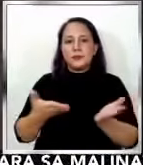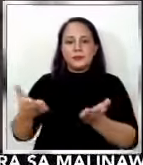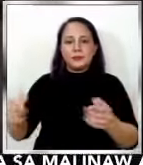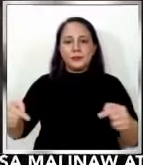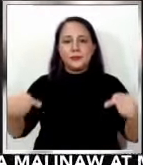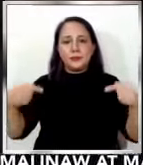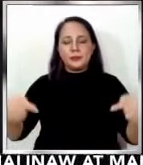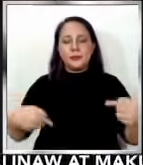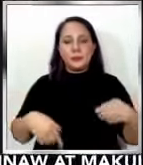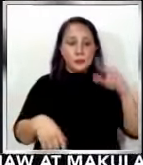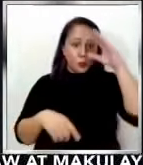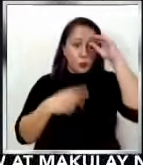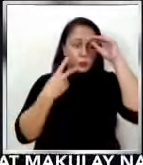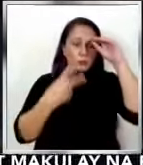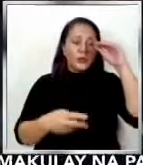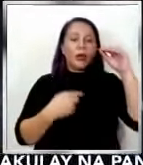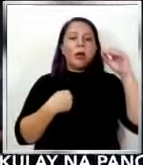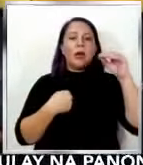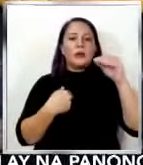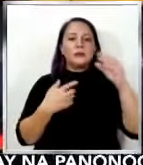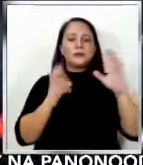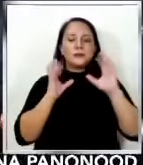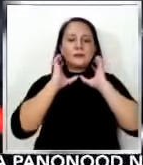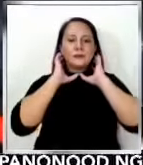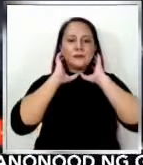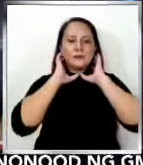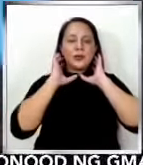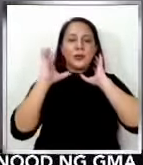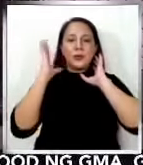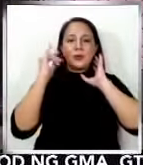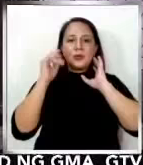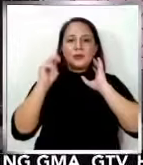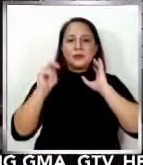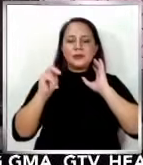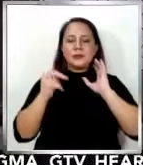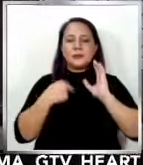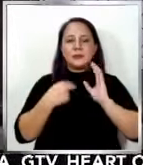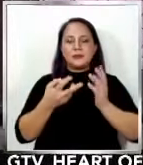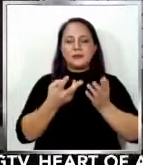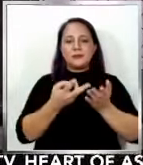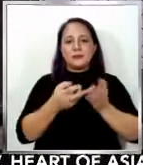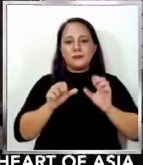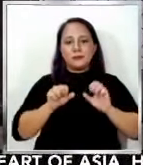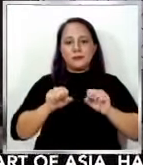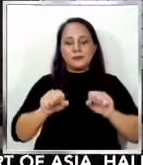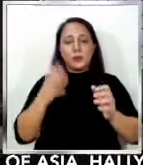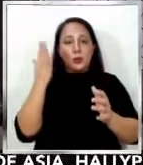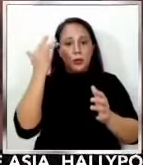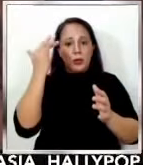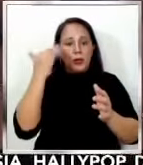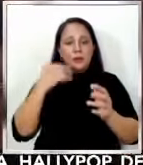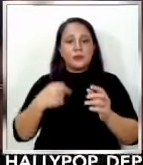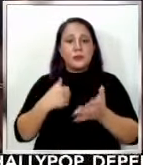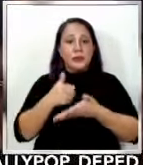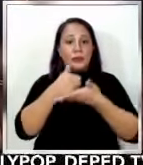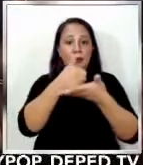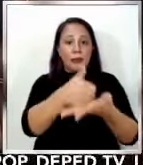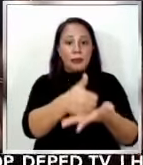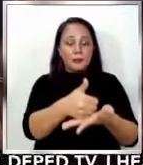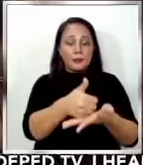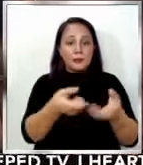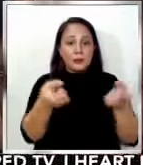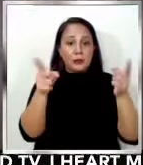ito nilagyan ng neck brace at kinailangang ilagay sa stretcher. Ayon sa mga rumisponde sa insidente, nagkagulo